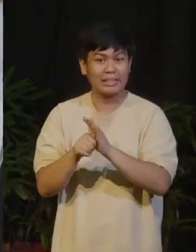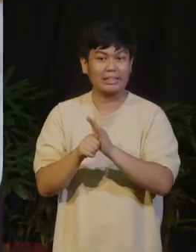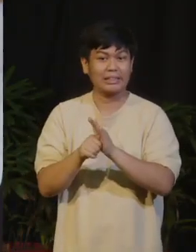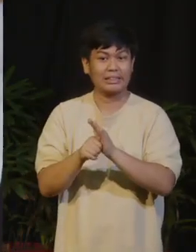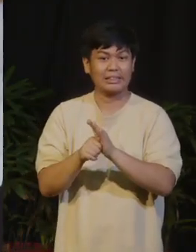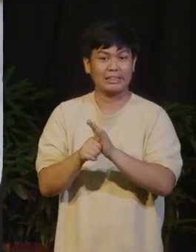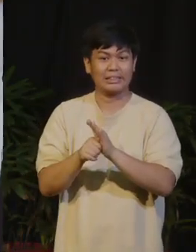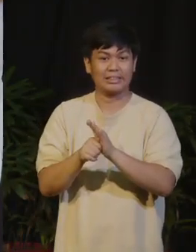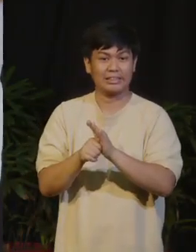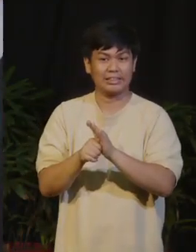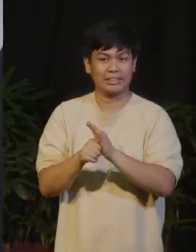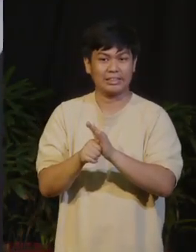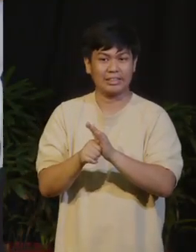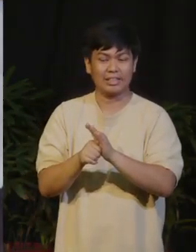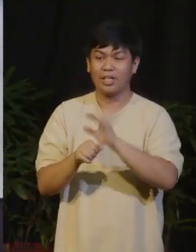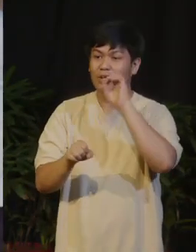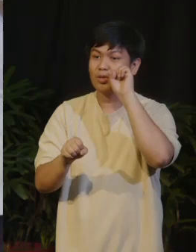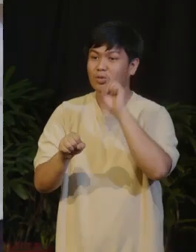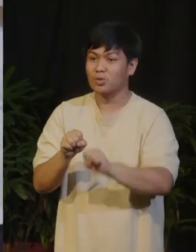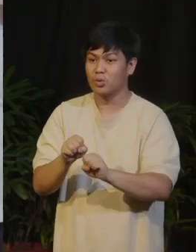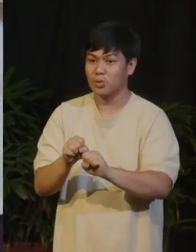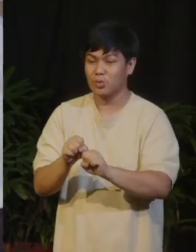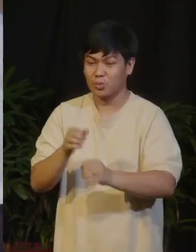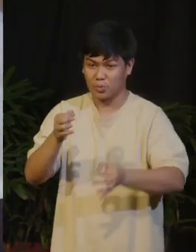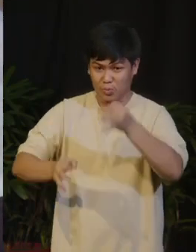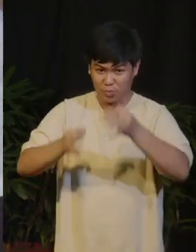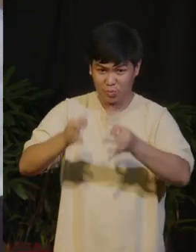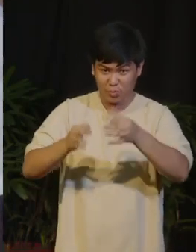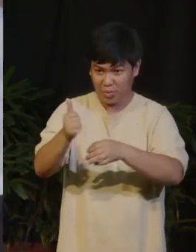kapatid. So kung kayo mag-uusga ng iba,